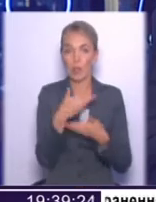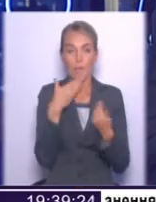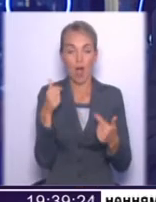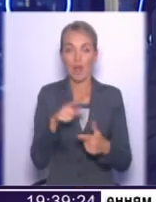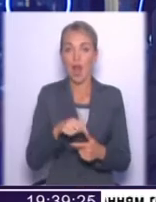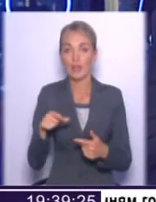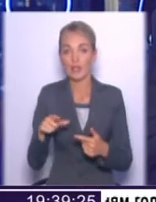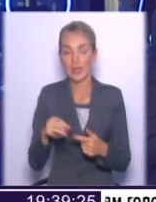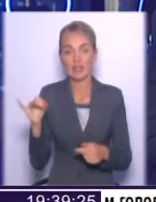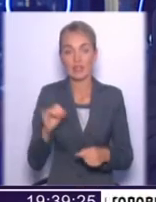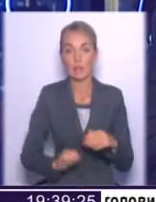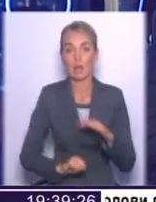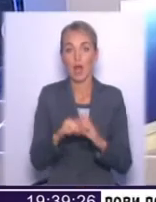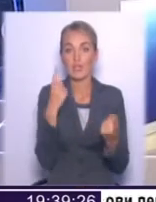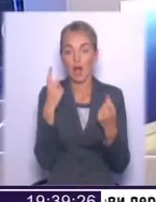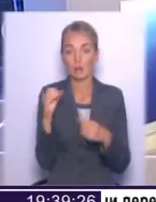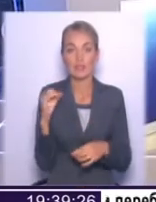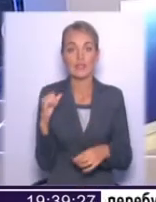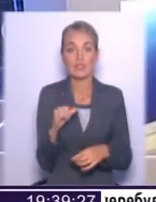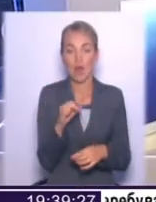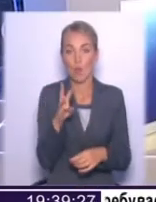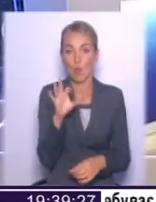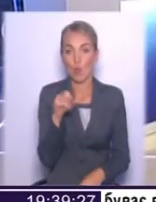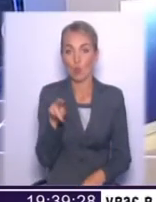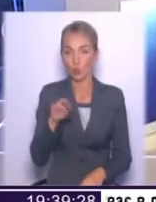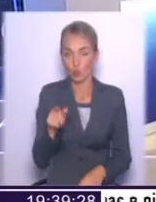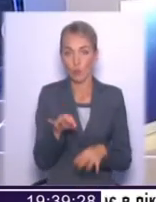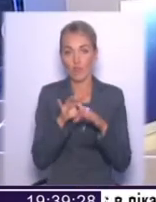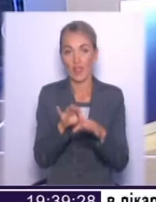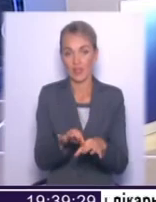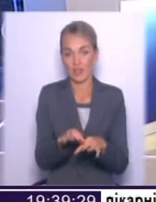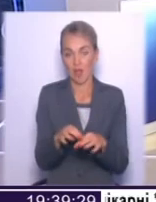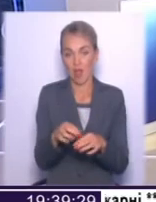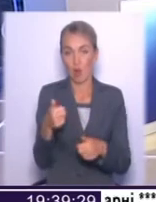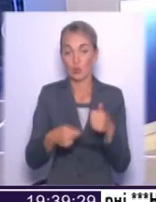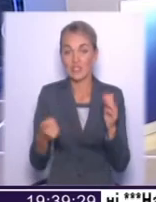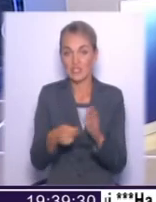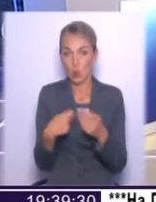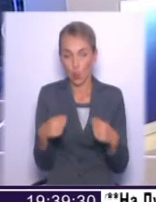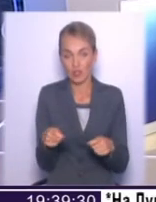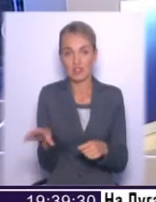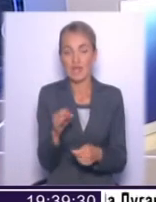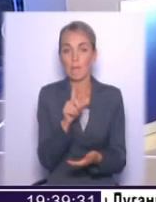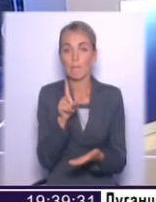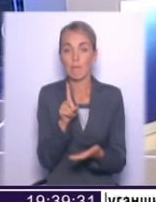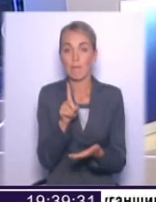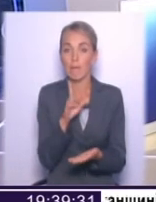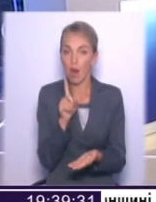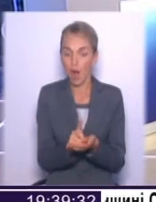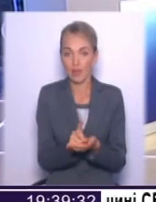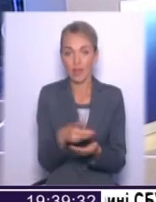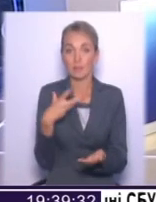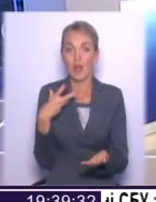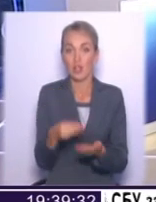база даних, і сам модуль проведення аукціонів, і модуль аналітики, і моніторингу, звичайно, все це має належати державі. Звичайно,